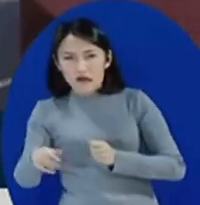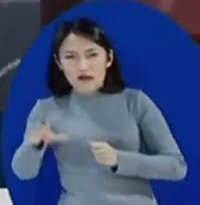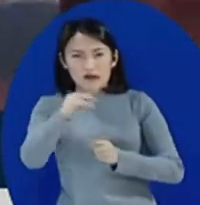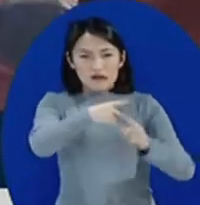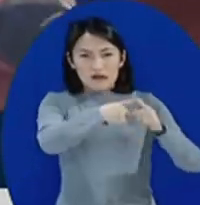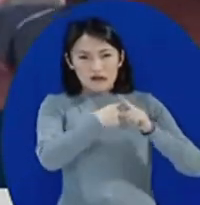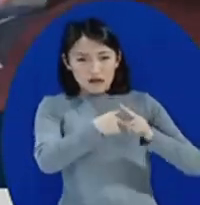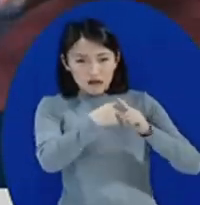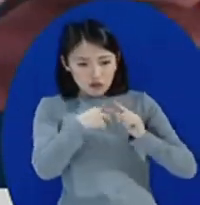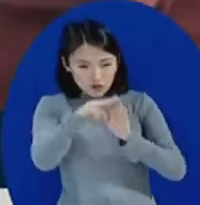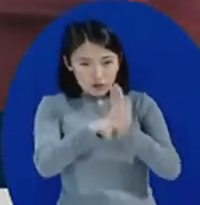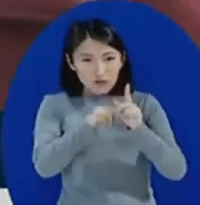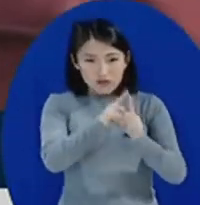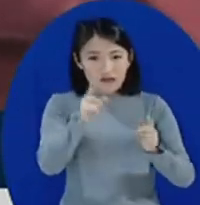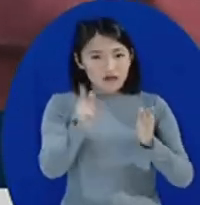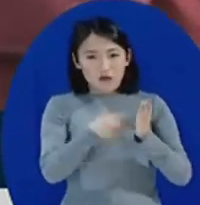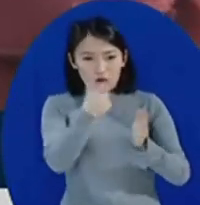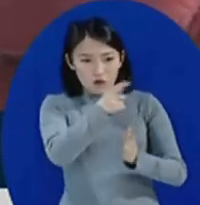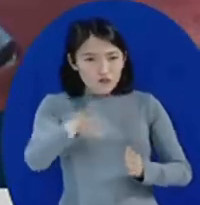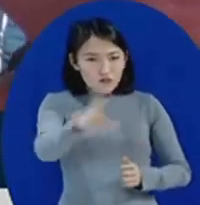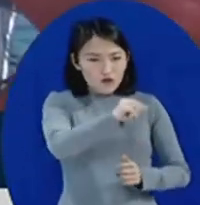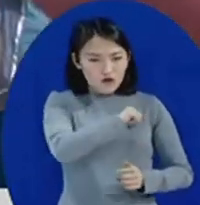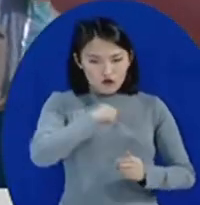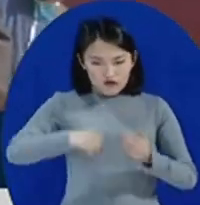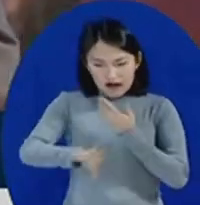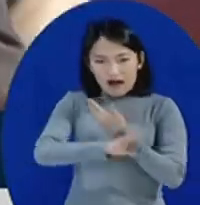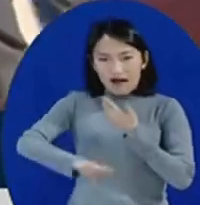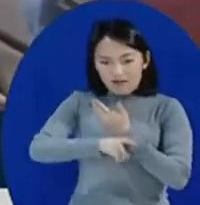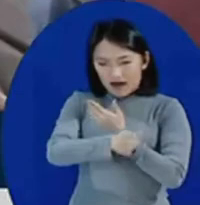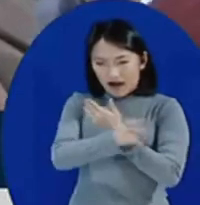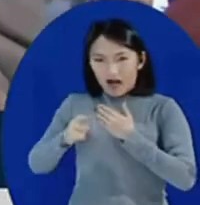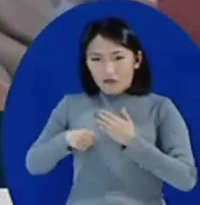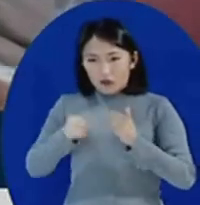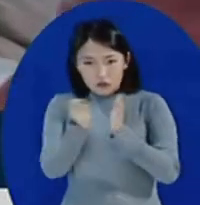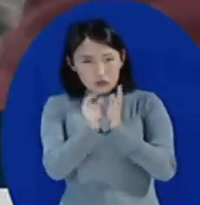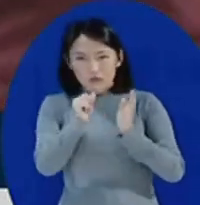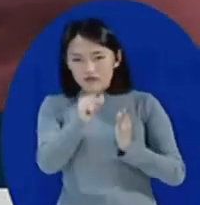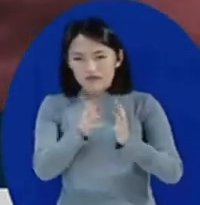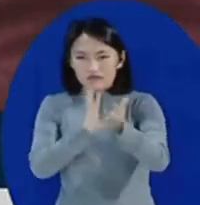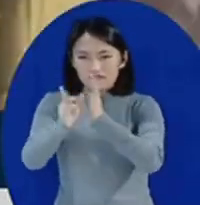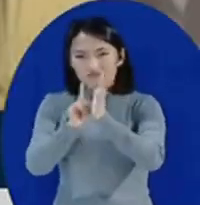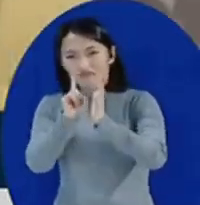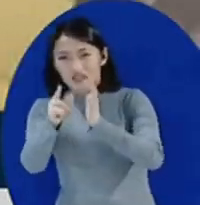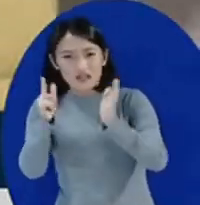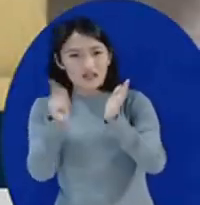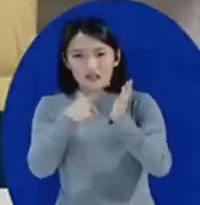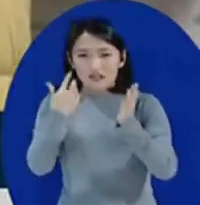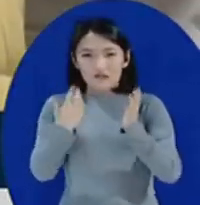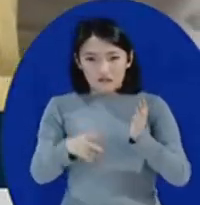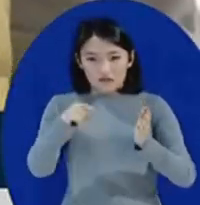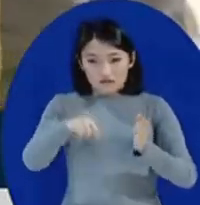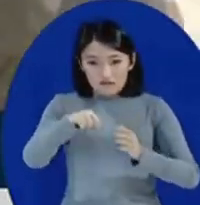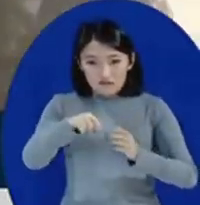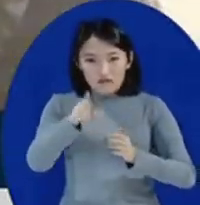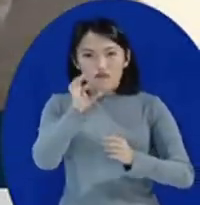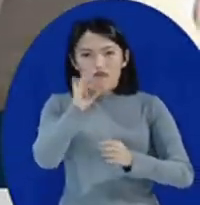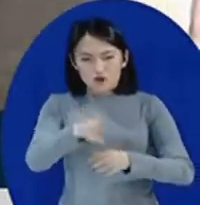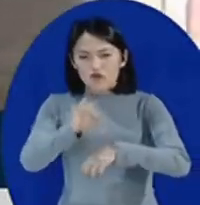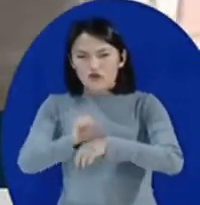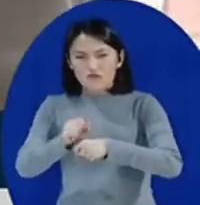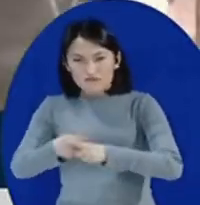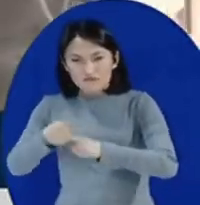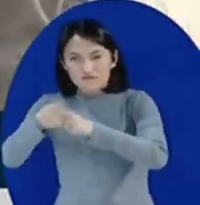хамгааллын дэглэм барих шаардлагагүй. Хүн бүхэн өөрийгөө хамгаалж шаардлагагүй үед олон нийтийн газраар явахгүй байх нь халдвар өдрөх шиг өсөхгүй